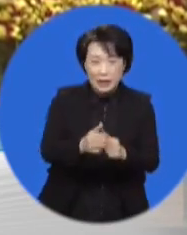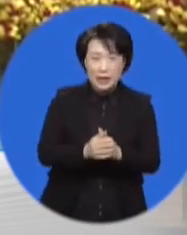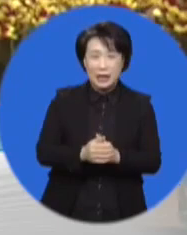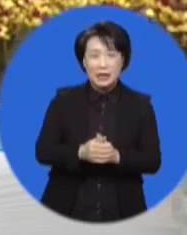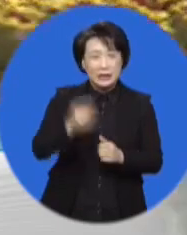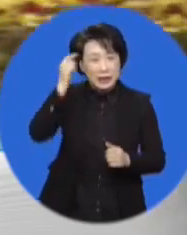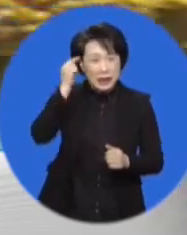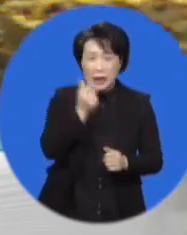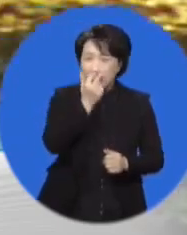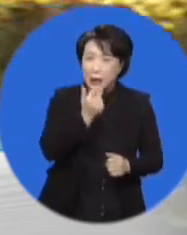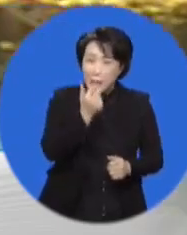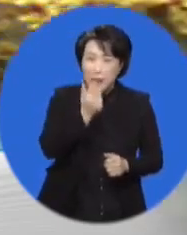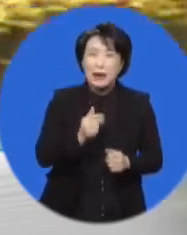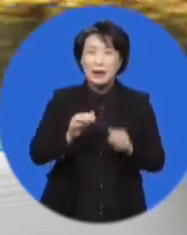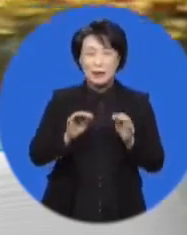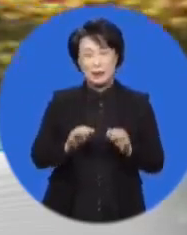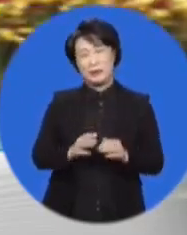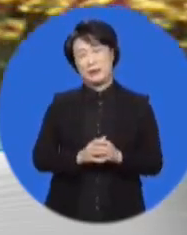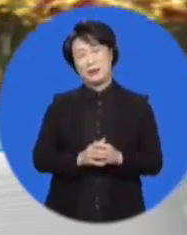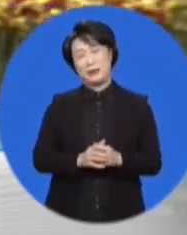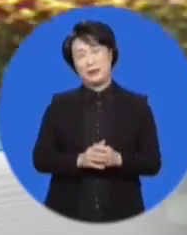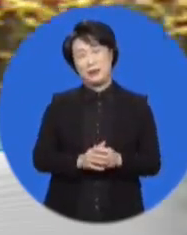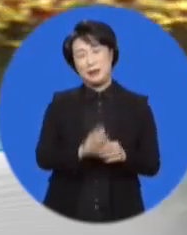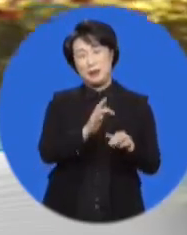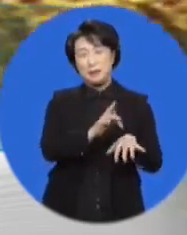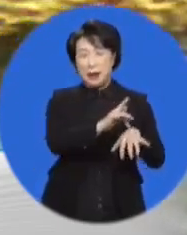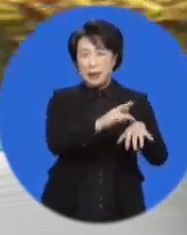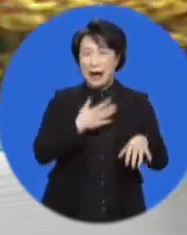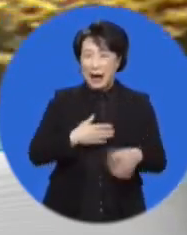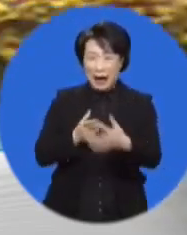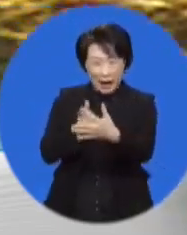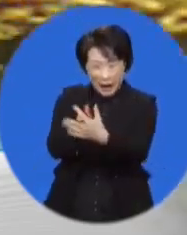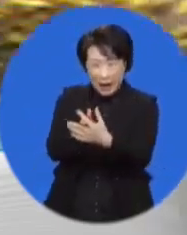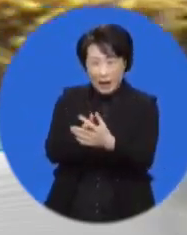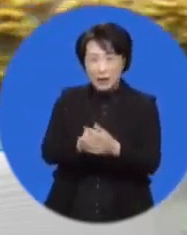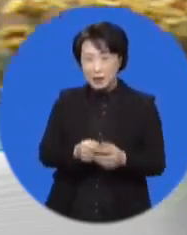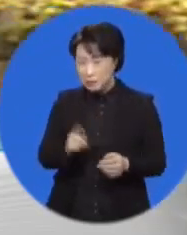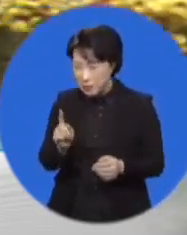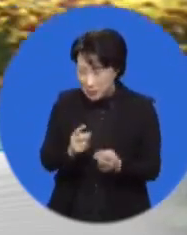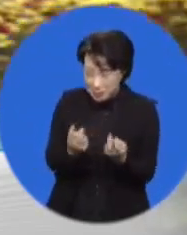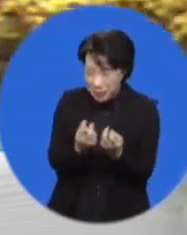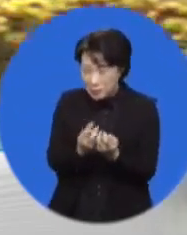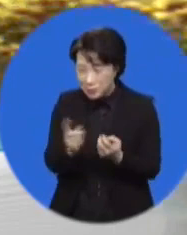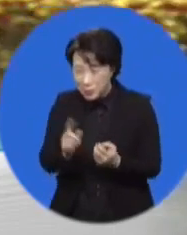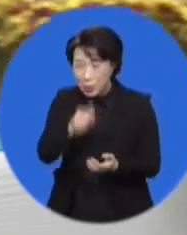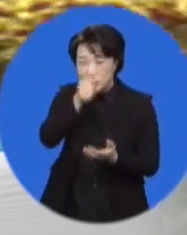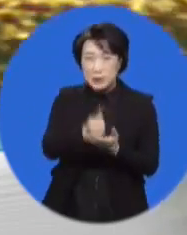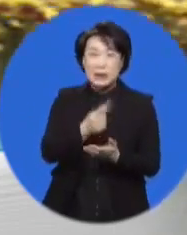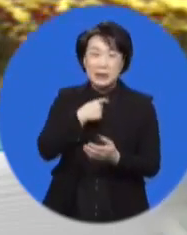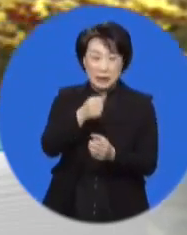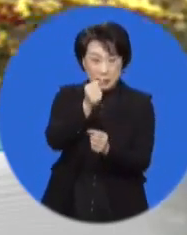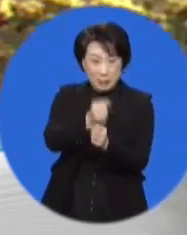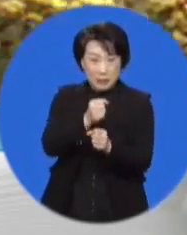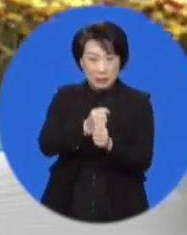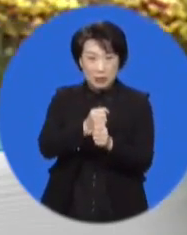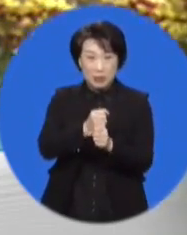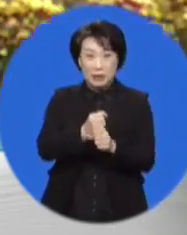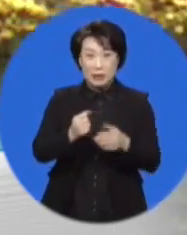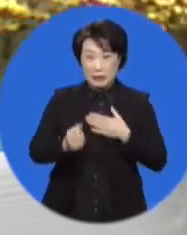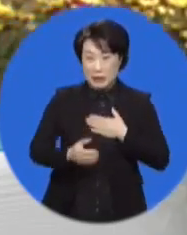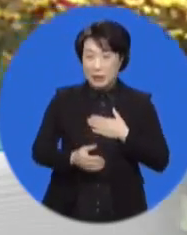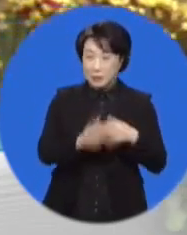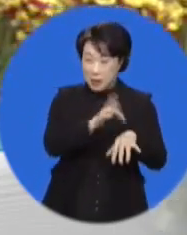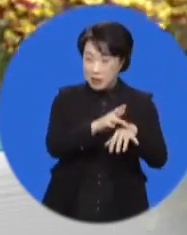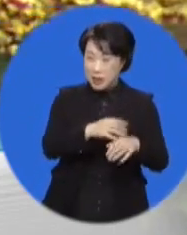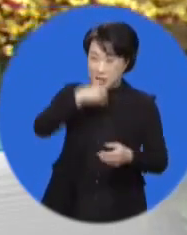없는그들을잘마귀는알고하트튼뒤집게만들어서자기소유로